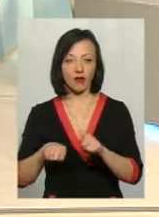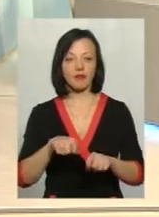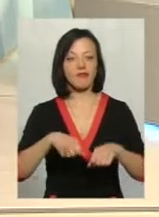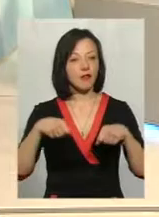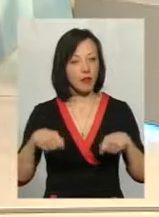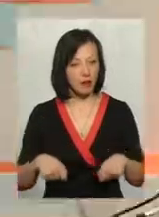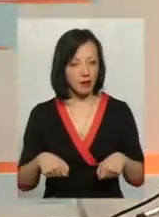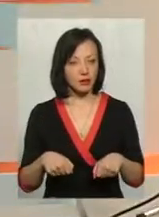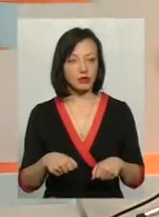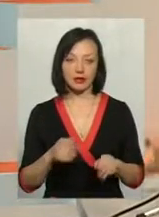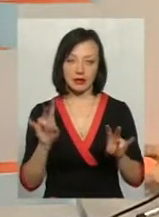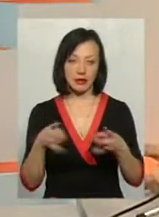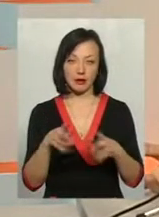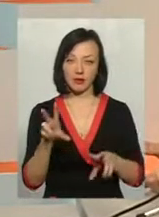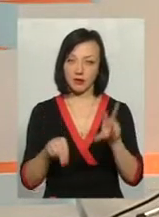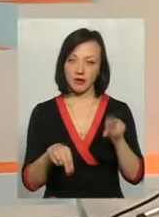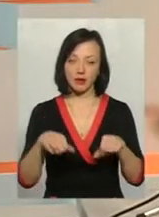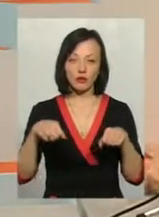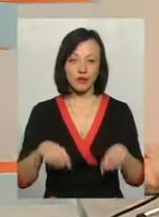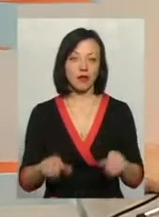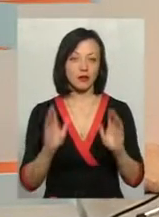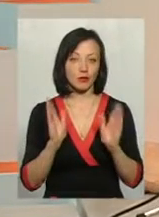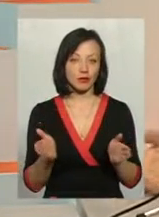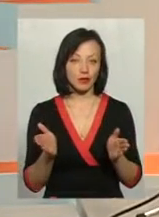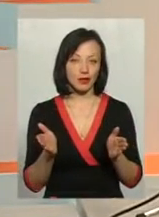владу, годі сподіватися, що влада буде